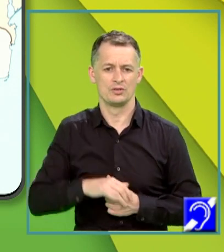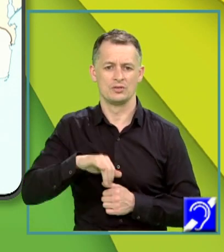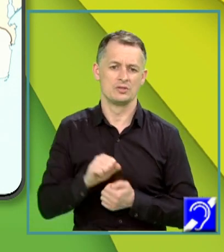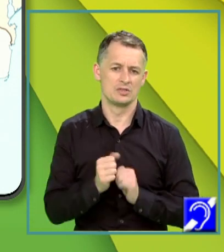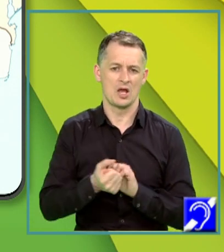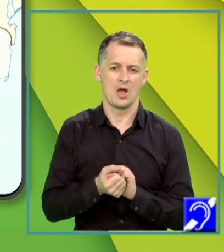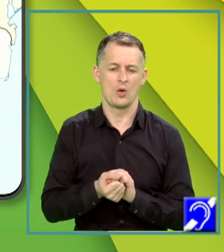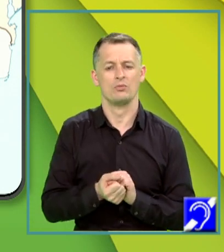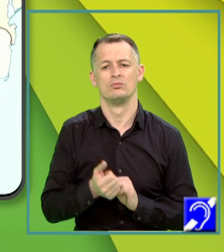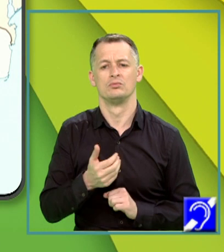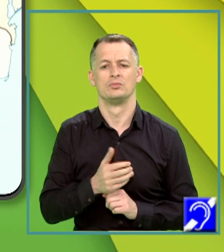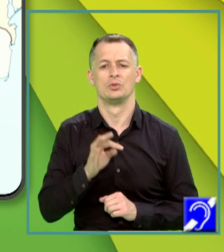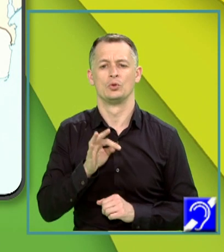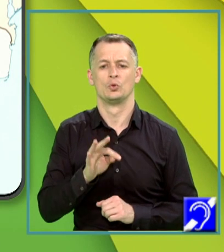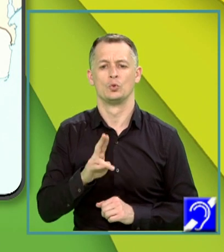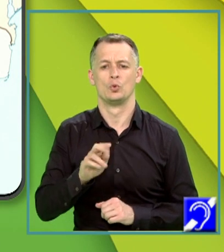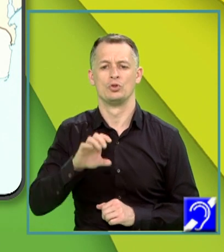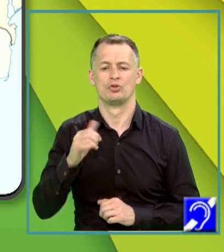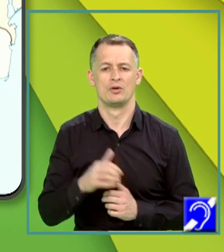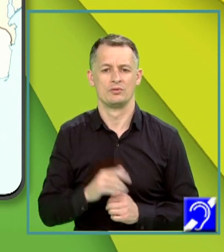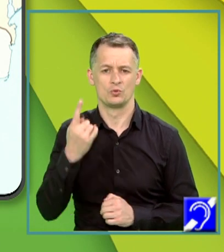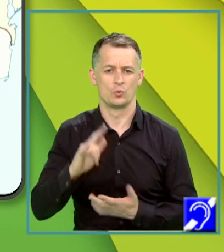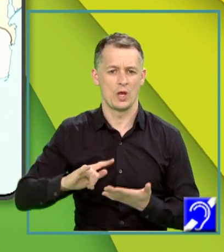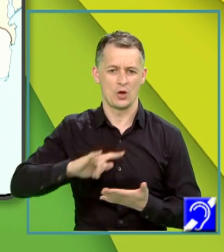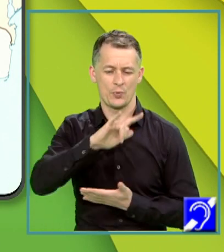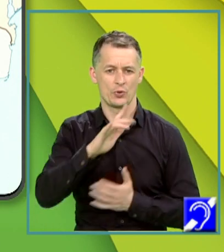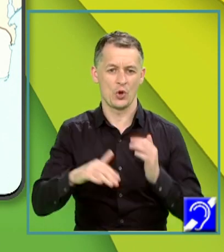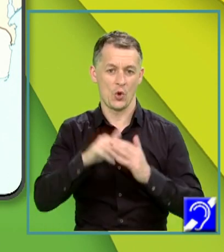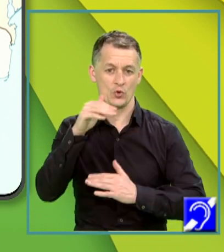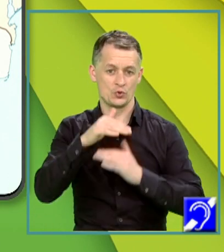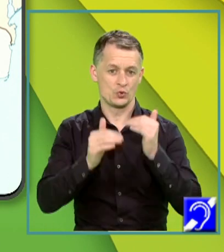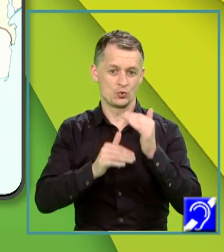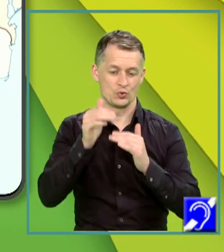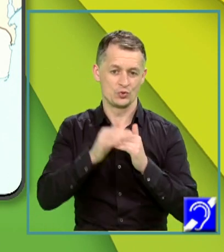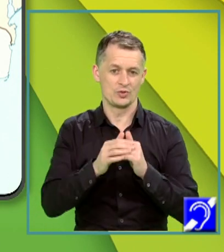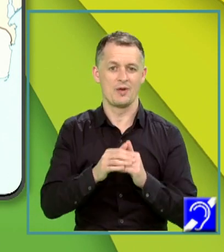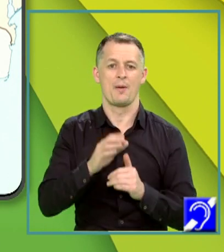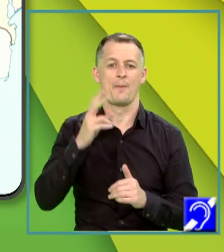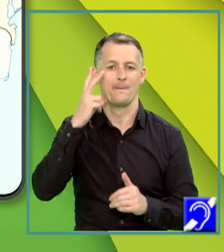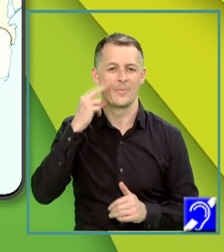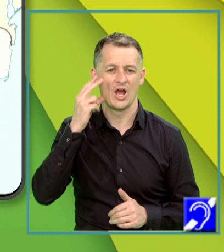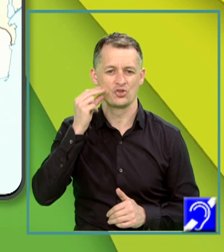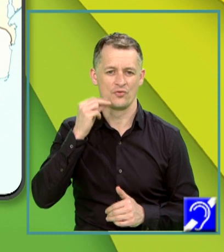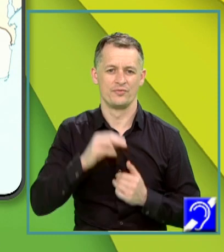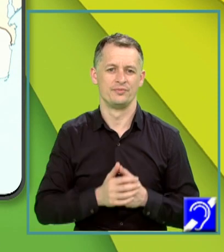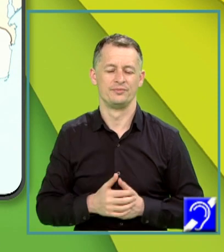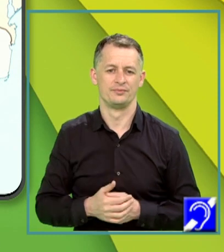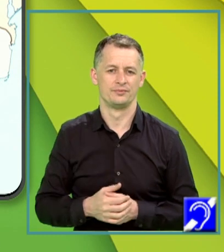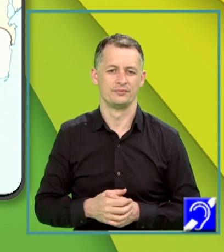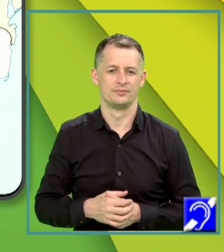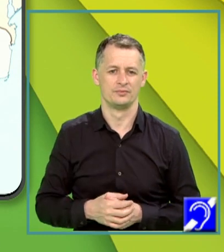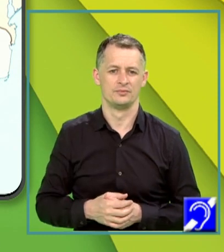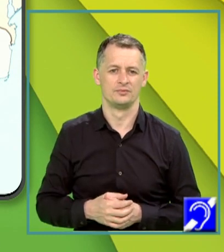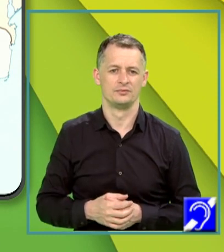Vlaicu aeroportul Tulcea și un aeroport în construcție Aeroportul Brașov nu putem trece mai departe